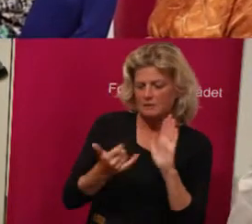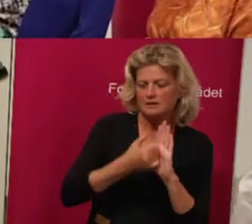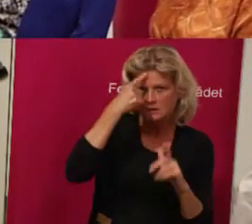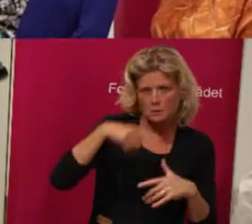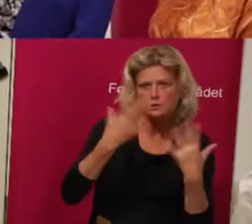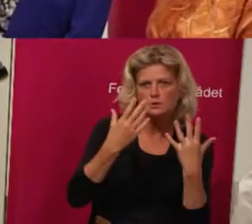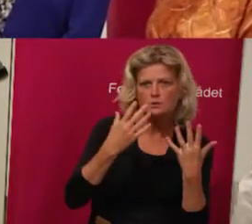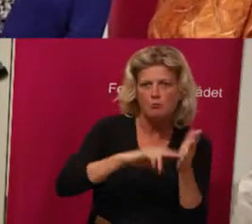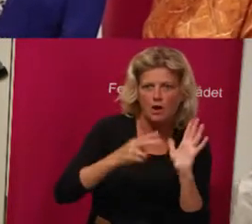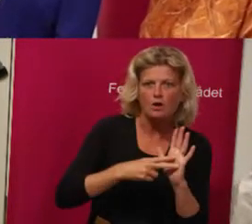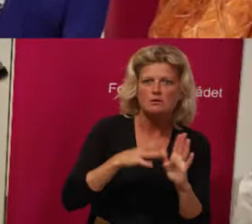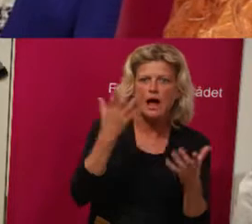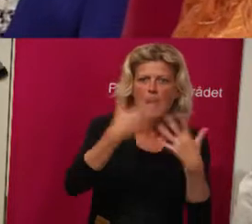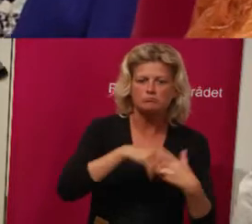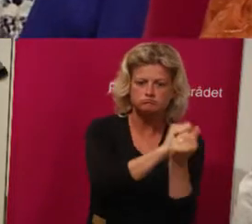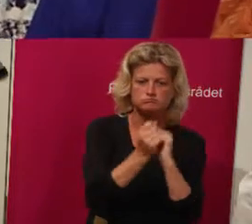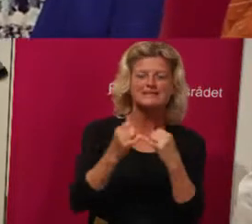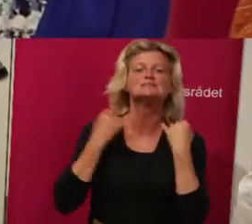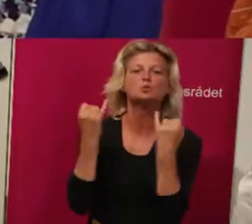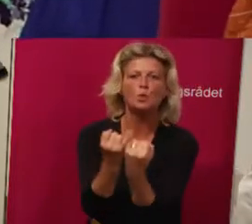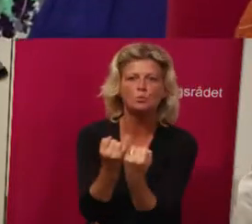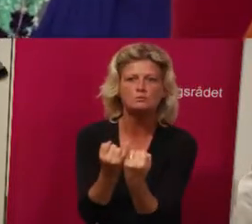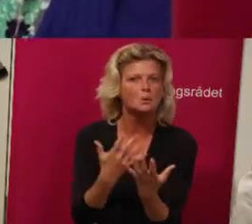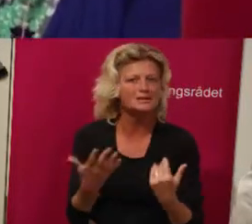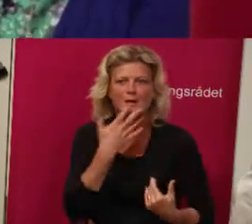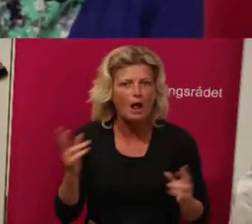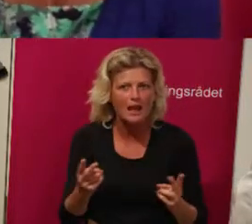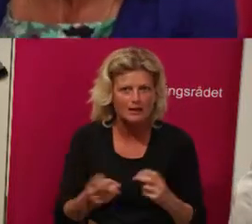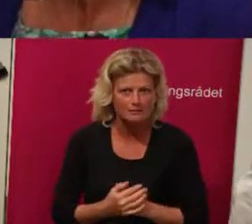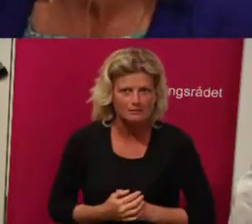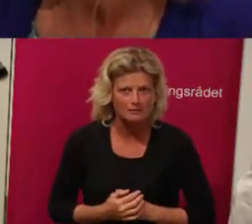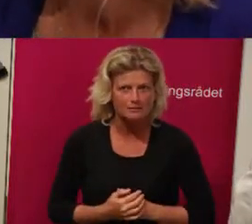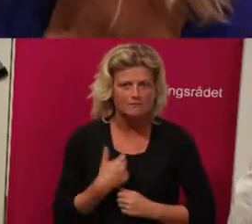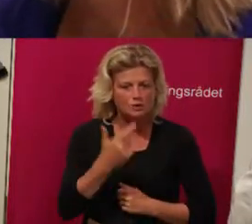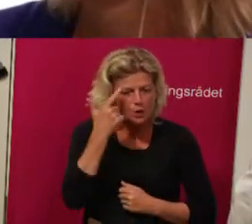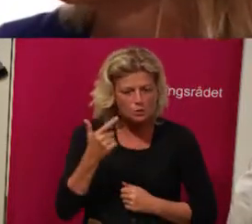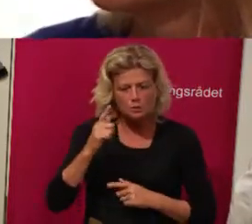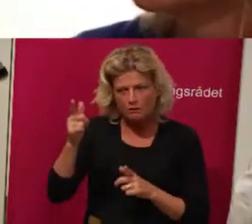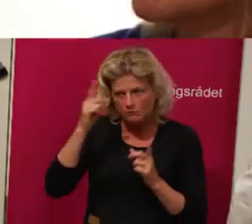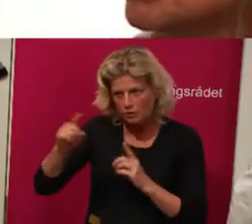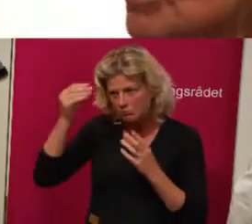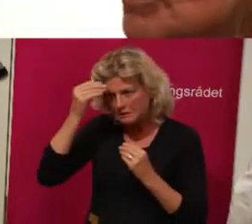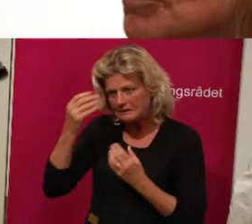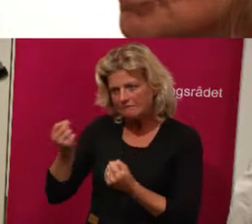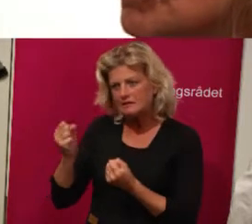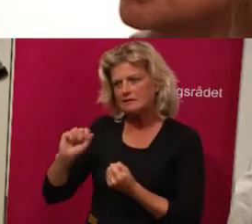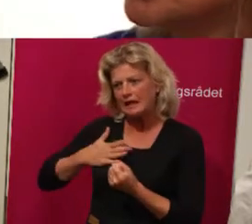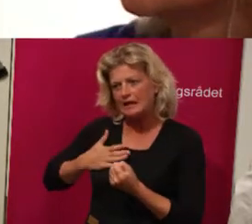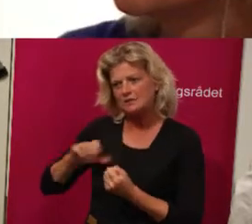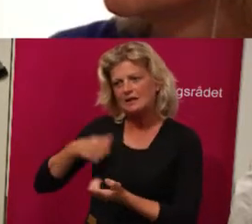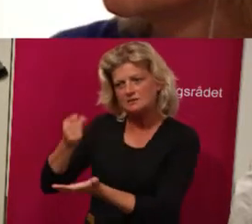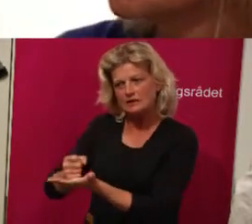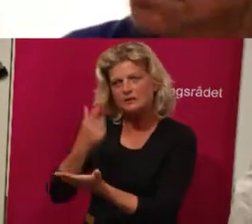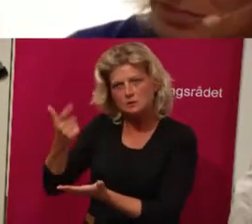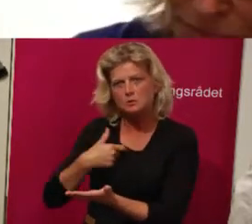institution snarare än att vi blir en del av civilsamhället. Och det tycker jag är lite farligt, för vi är en allra högsta grad en del som kanaliserar ett engagemang i civilsamhället,